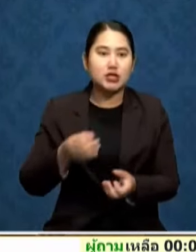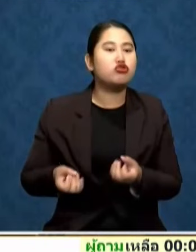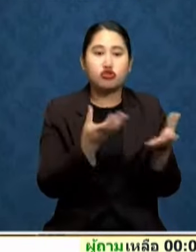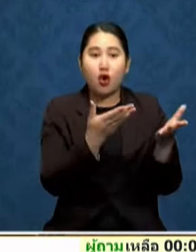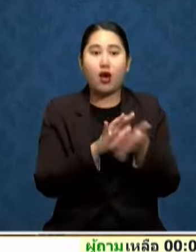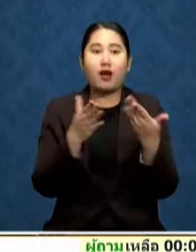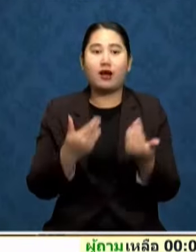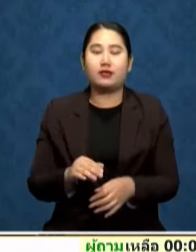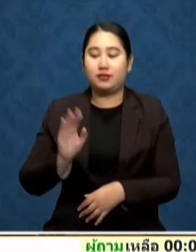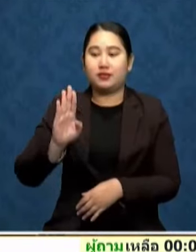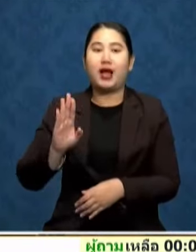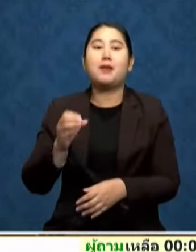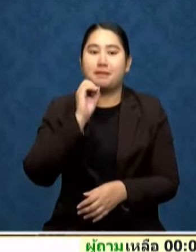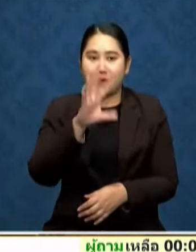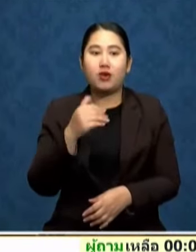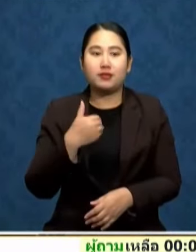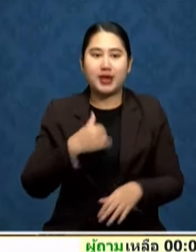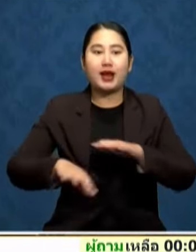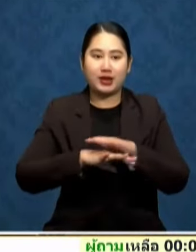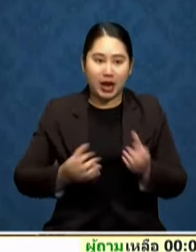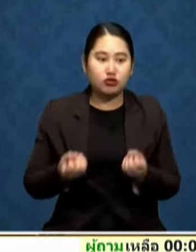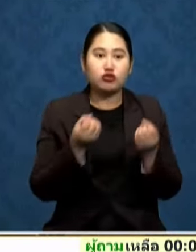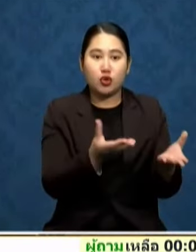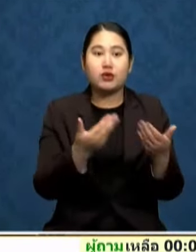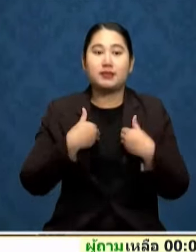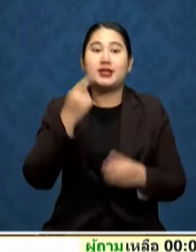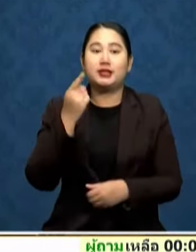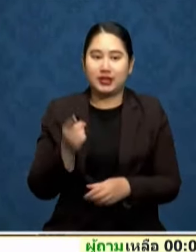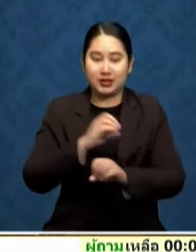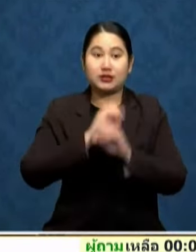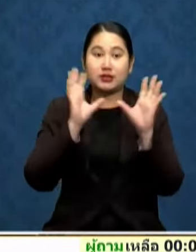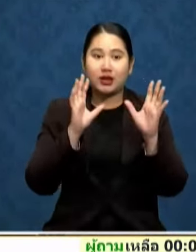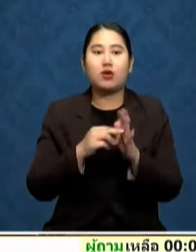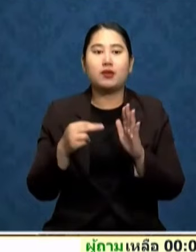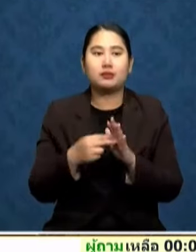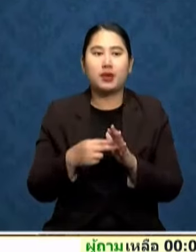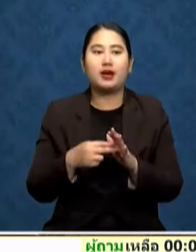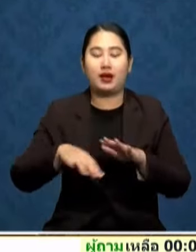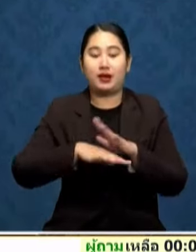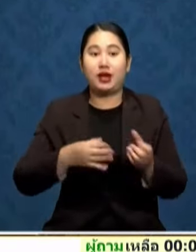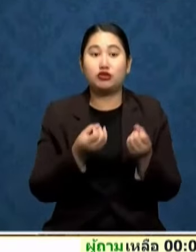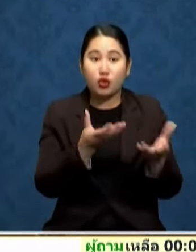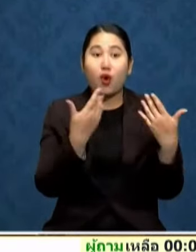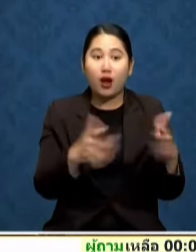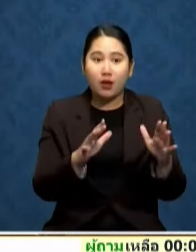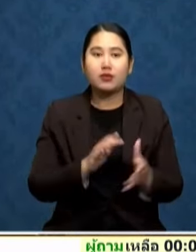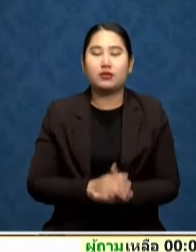2554นี่เป็นเอกสารจากบริษัทเอกชนยืนยันว่ามีการส่งตัวอย่างอย่างชัดเจนให้กับกรมประมงแล้วแต่หน่วยงาน